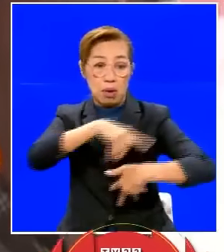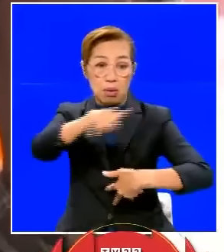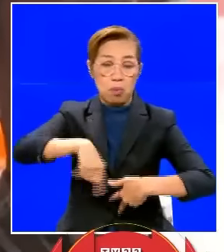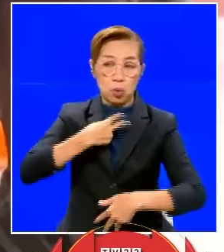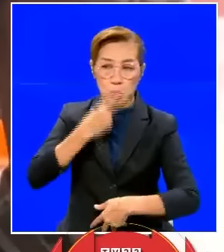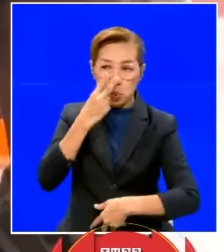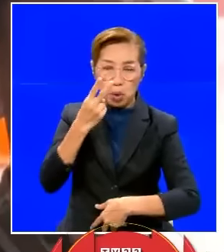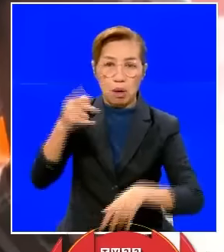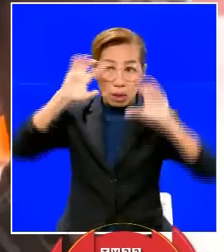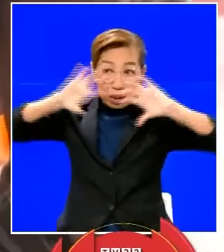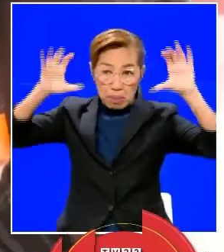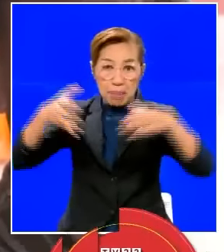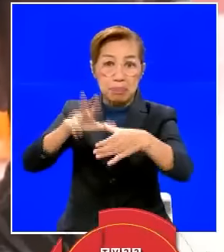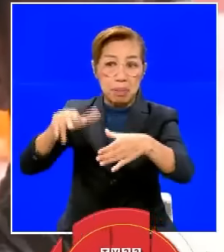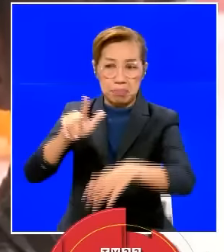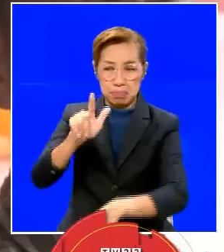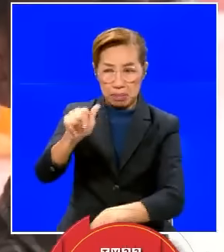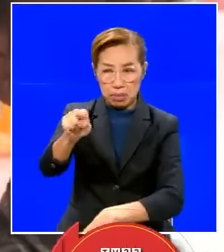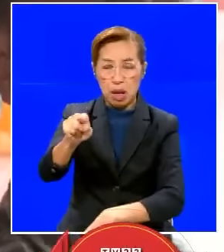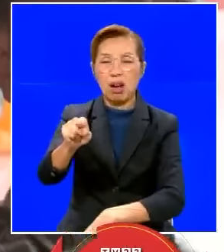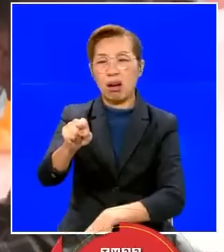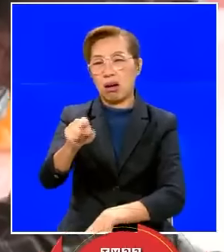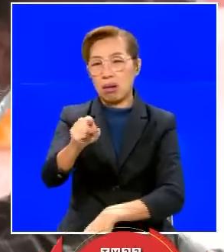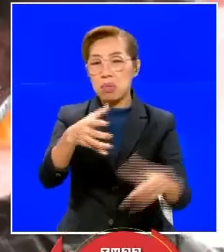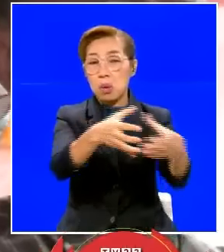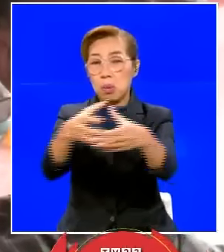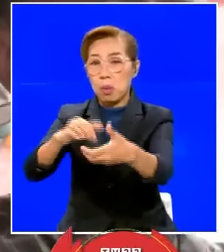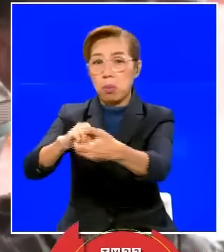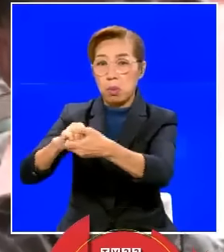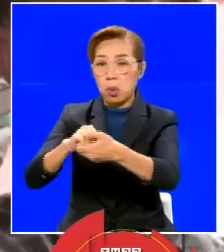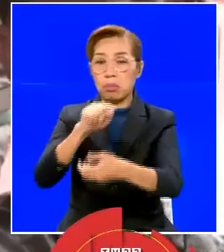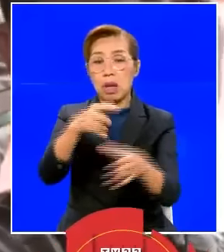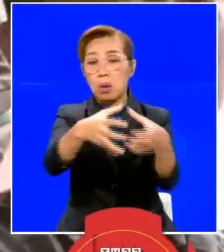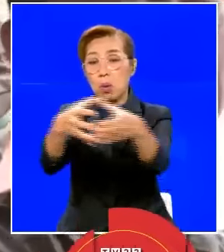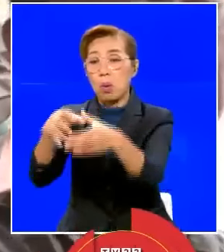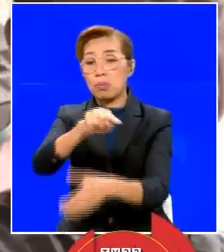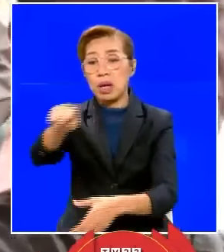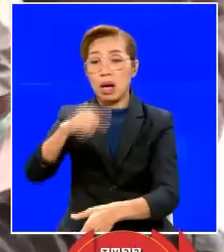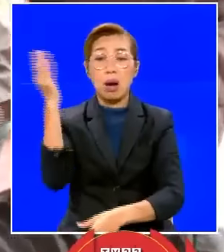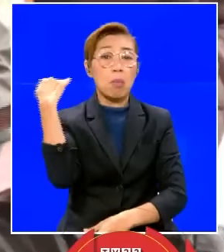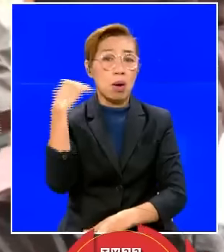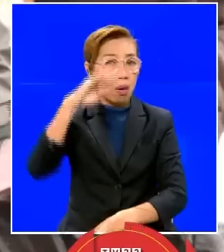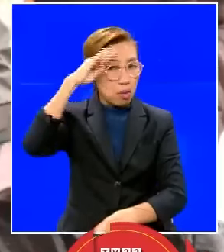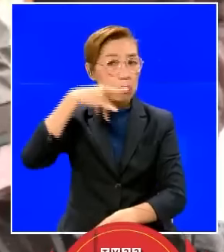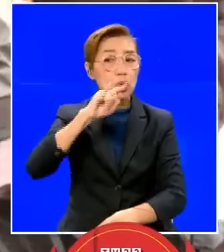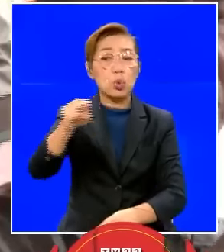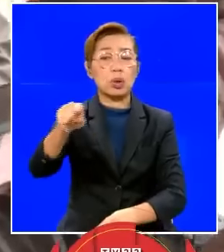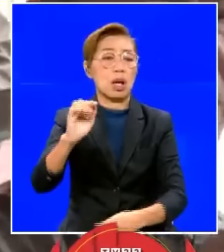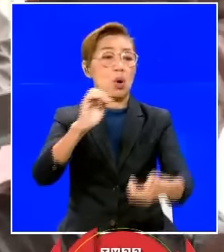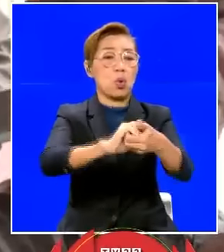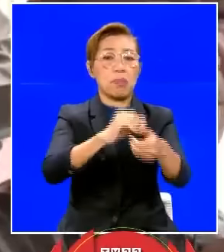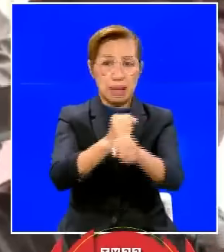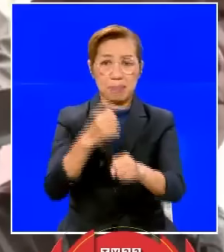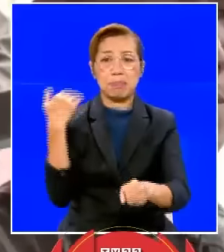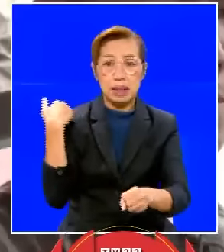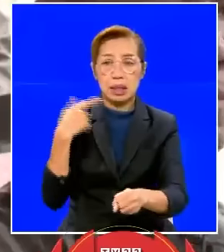าลของพรรคเพื่อไทยก็จับมือกับพรรคหลายๆพรรคการเมืองที่เคยร่วมกับลุงตู่มาก่อนนะครับเป็นพรรคของลุงตู่ด้วยซ้ำ